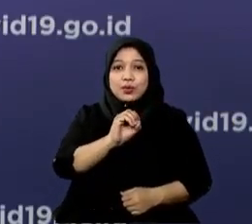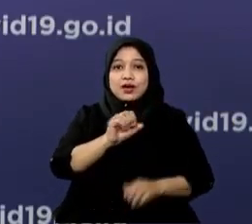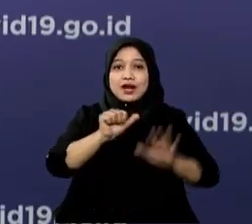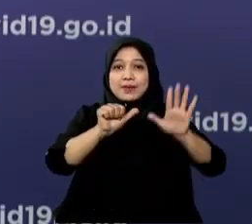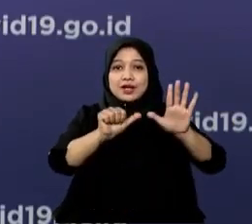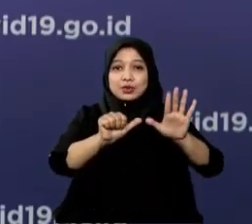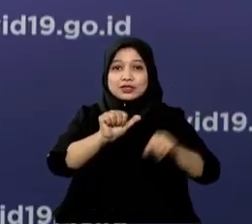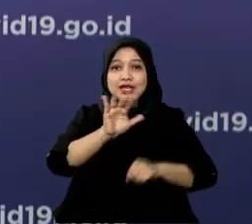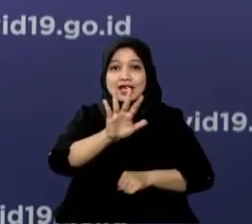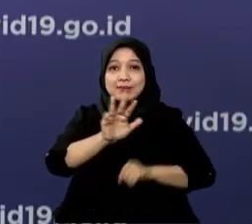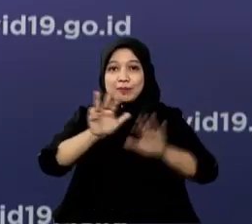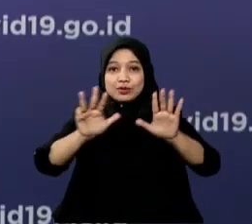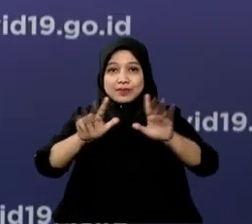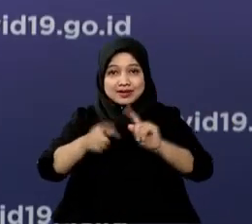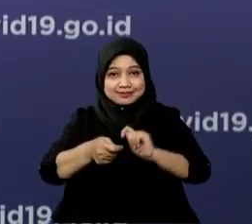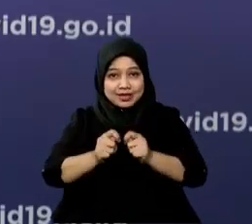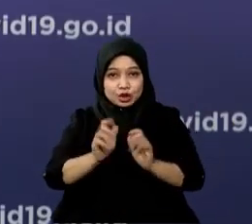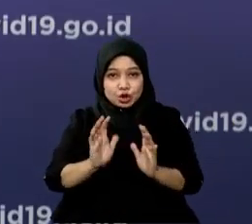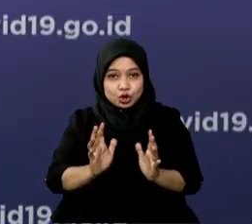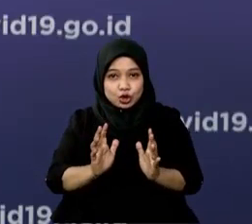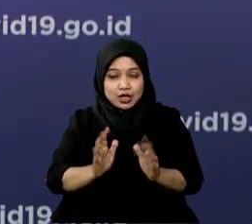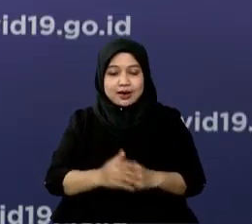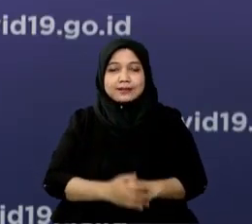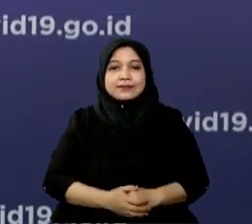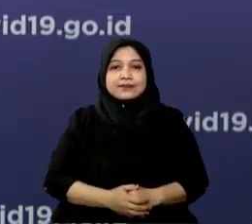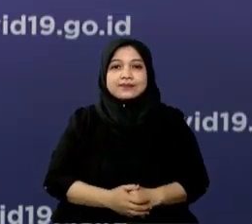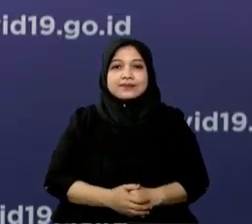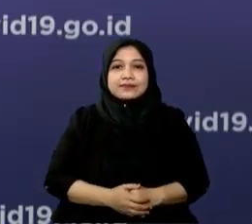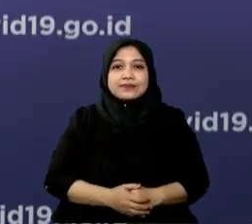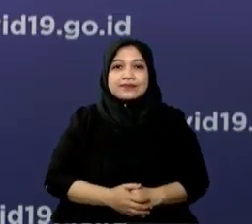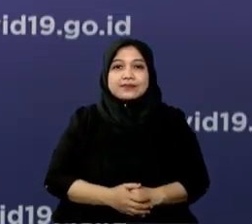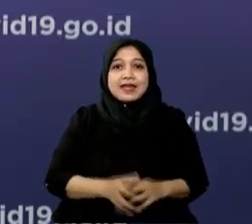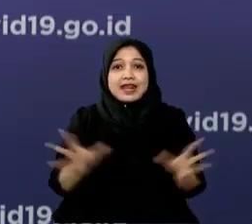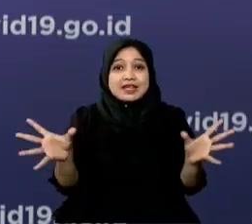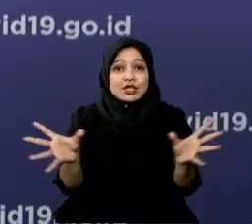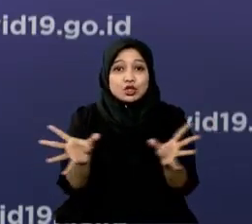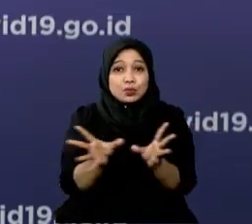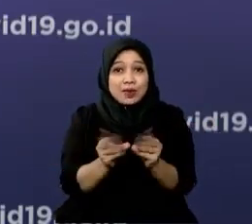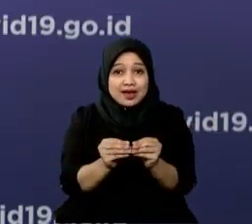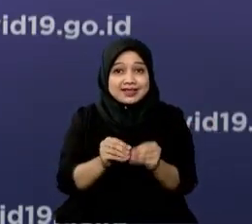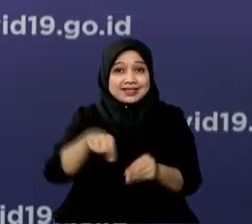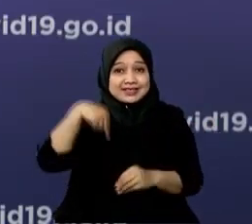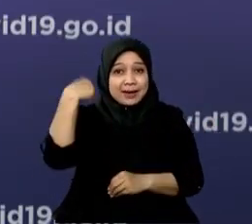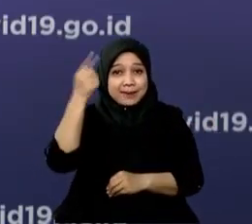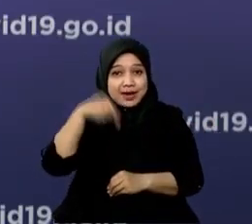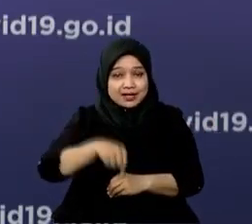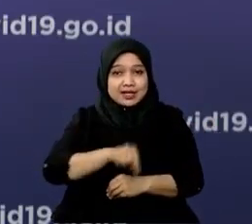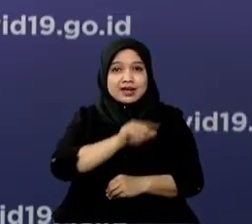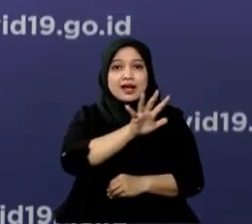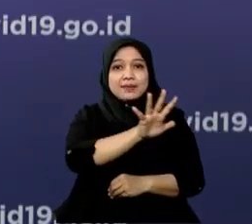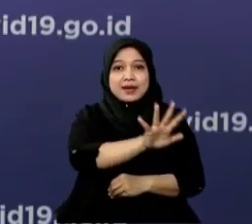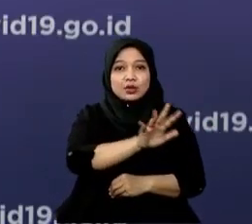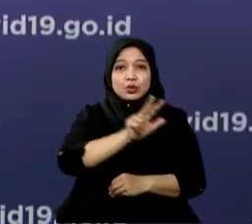20.650 spesimen yang kita periksa. Sehingga total yang kita periksa sampai dengan hari ini akumulasinya adalah